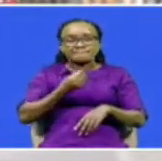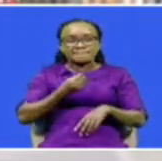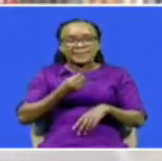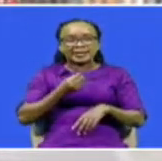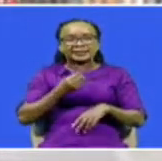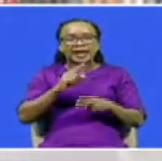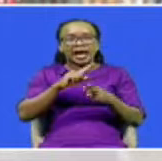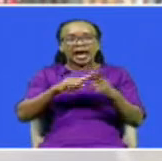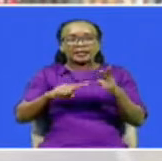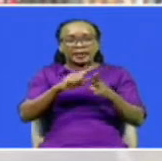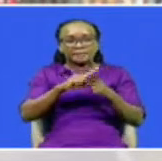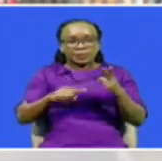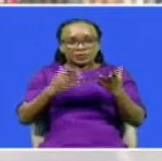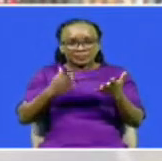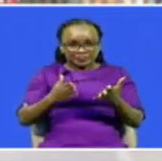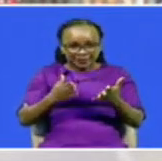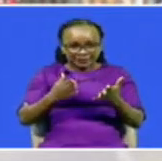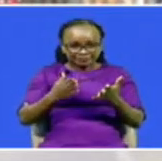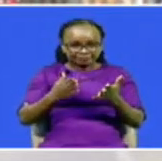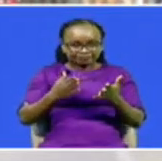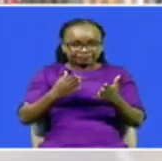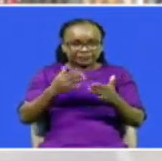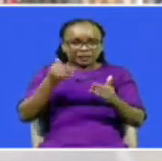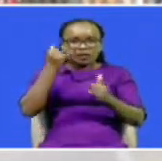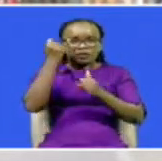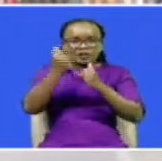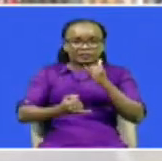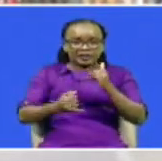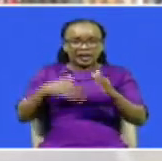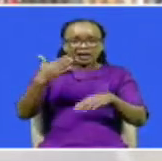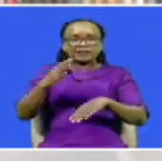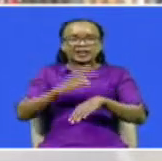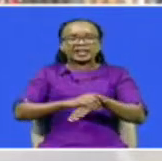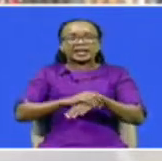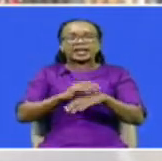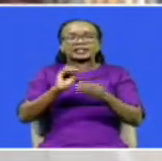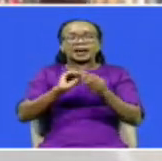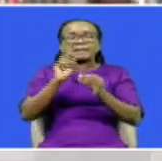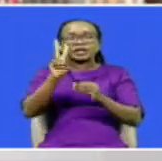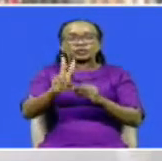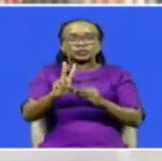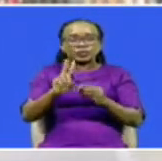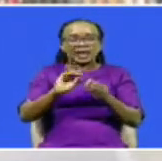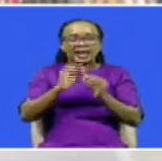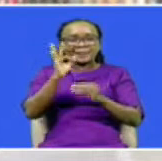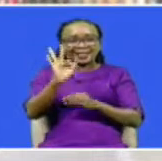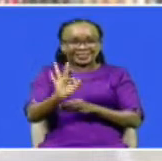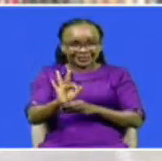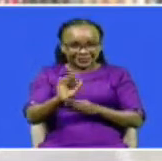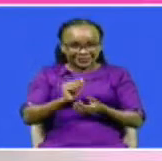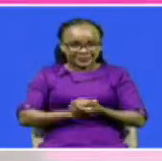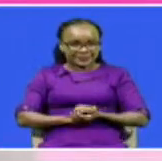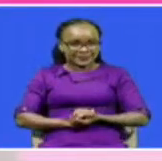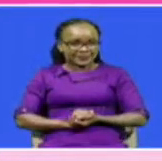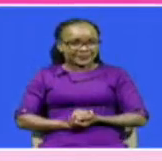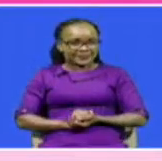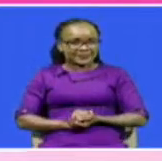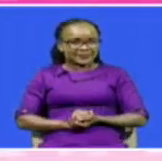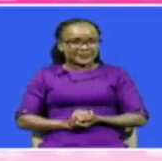Abel Kipsang walitinga finali ya mbio hizo baada ya kumaliza nafasi ya pili na tatu mtawalia kwenye michujo.